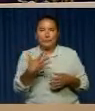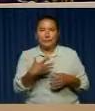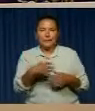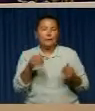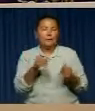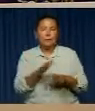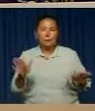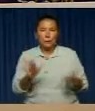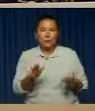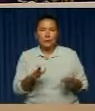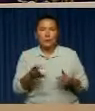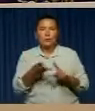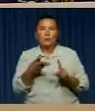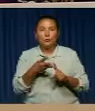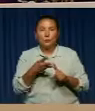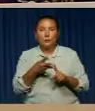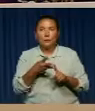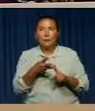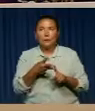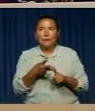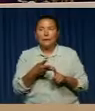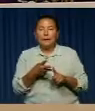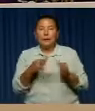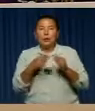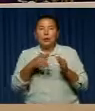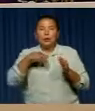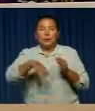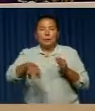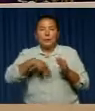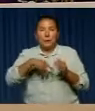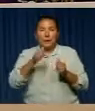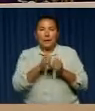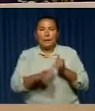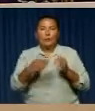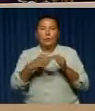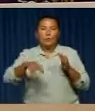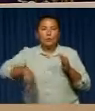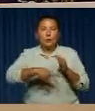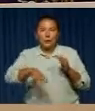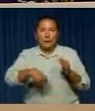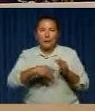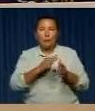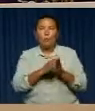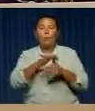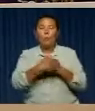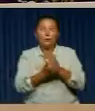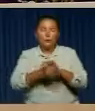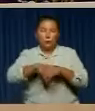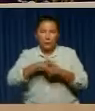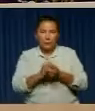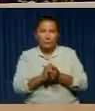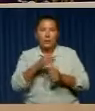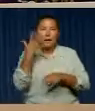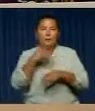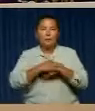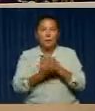бір. Үшінші айтатын кеңес, үйге кіріп шыққан сайын, үйде жүрген сайын қара сабынмен қолды жуа беру керек. Жуған сайын